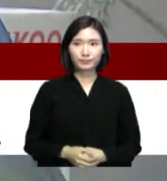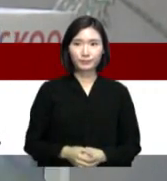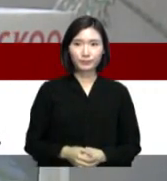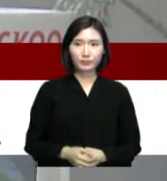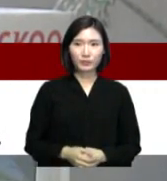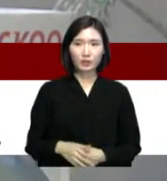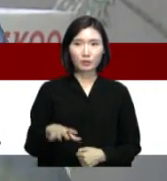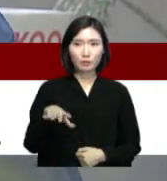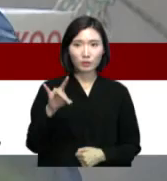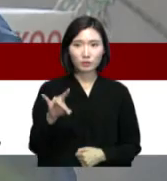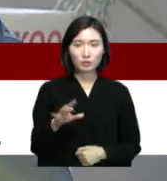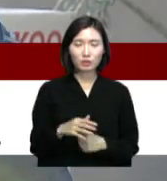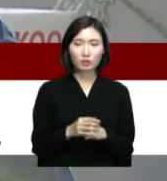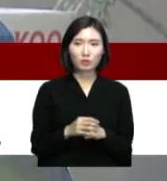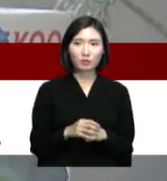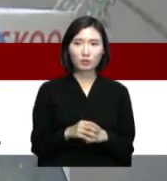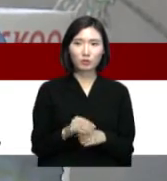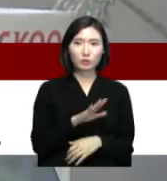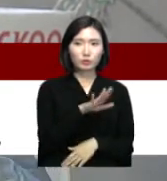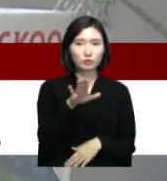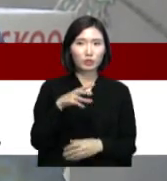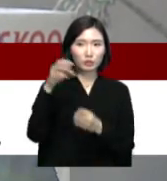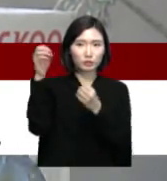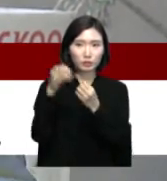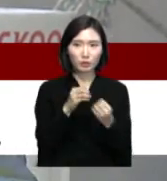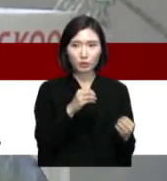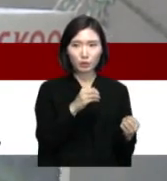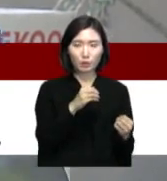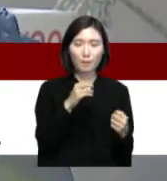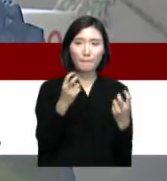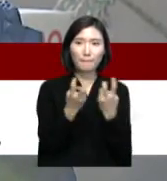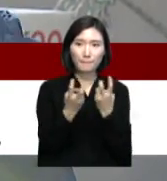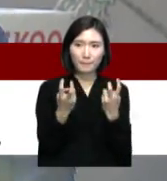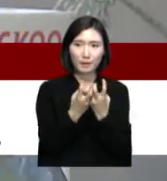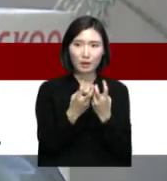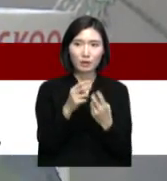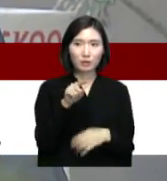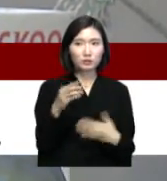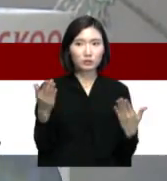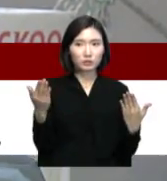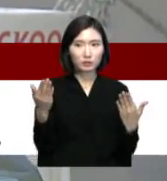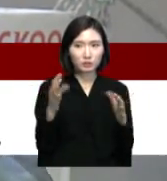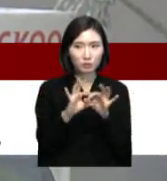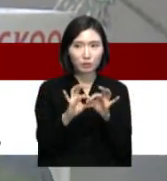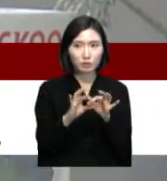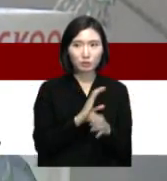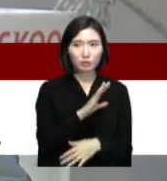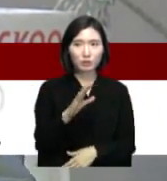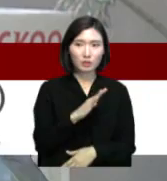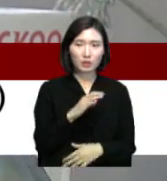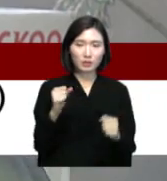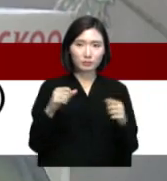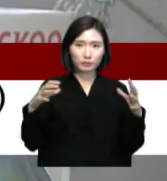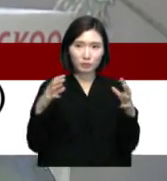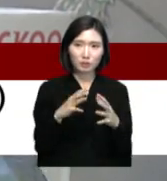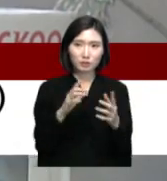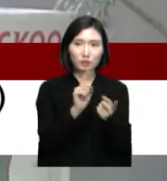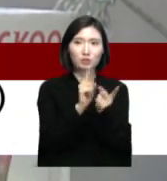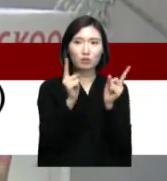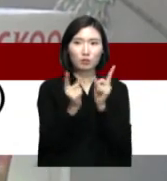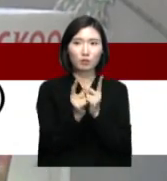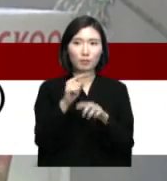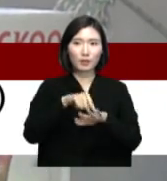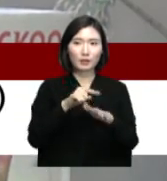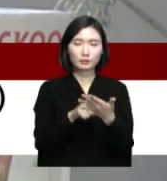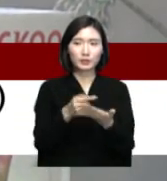그래서 우선적으로 이게 이제 우리 어떤 전통 의례고 이를 통해서 우리가 대동단결하고 모여서 이제 서로